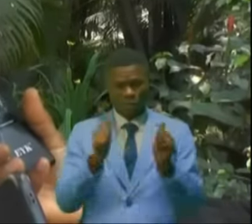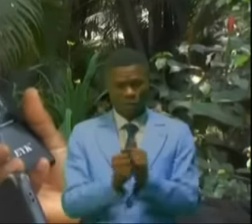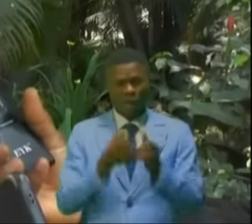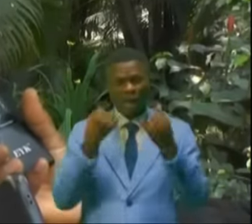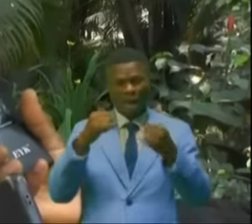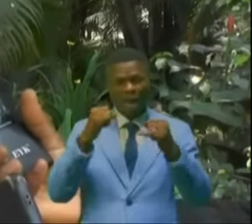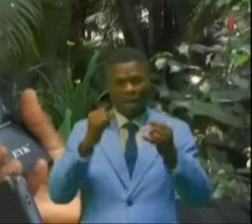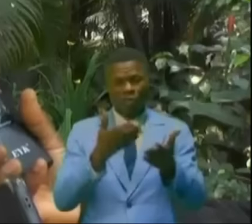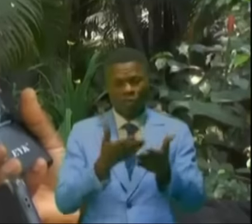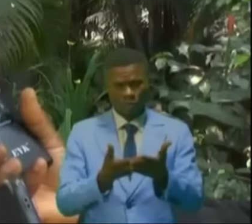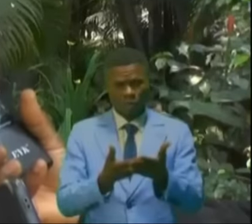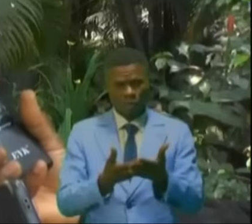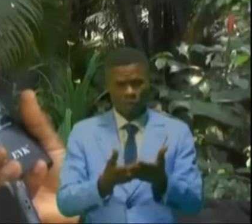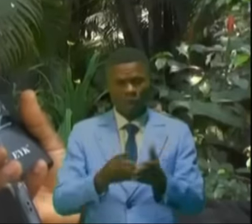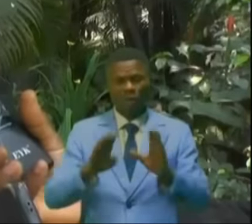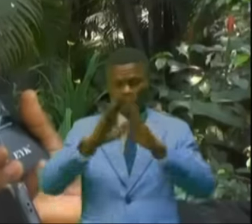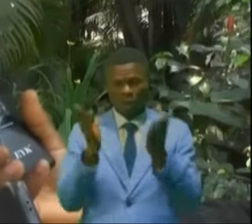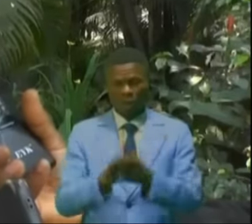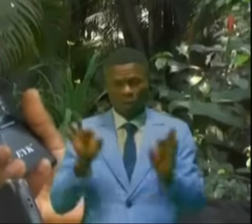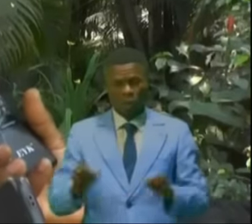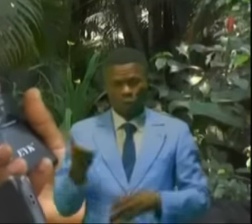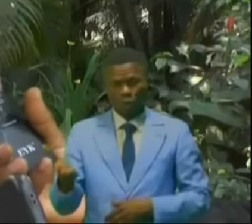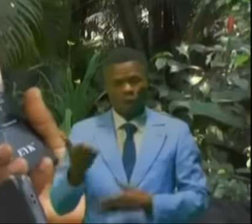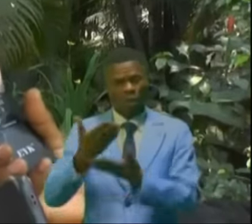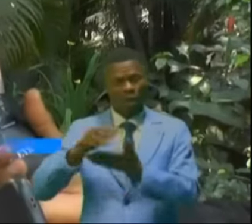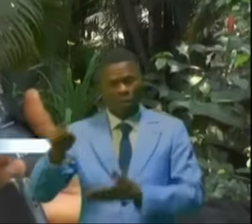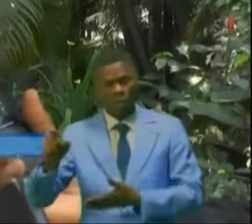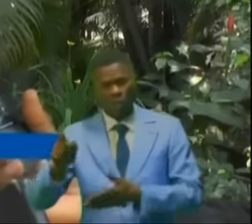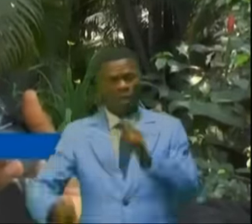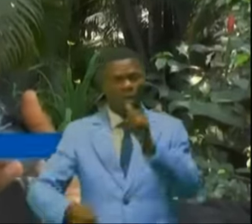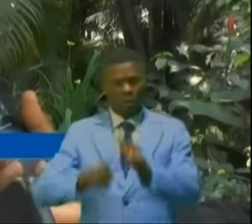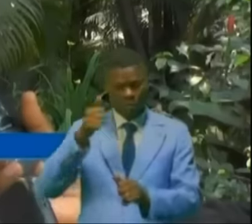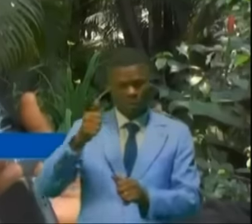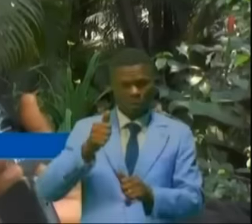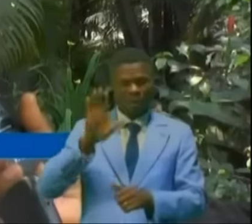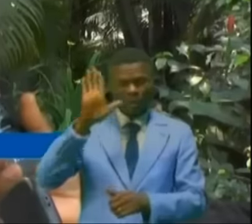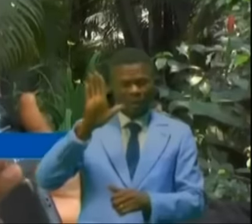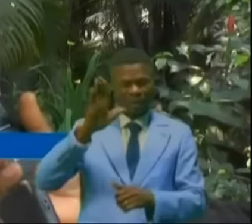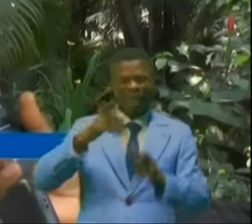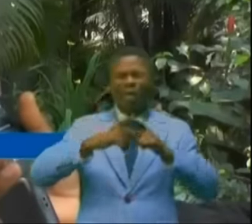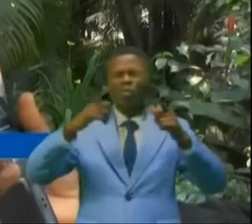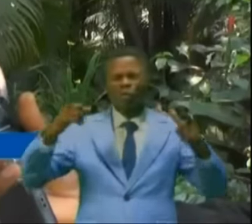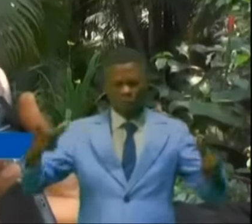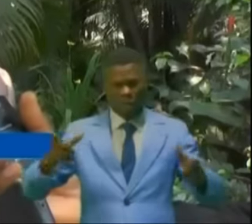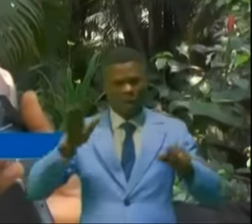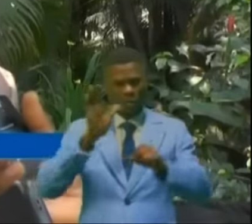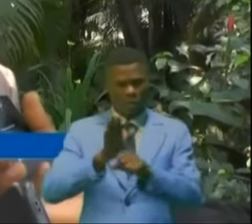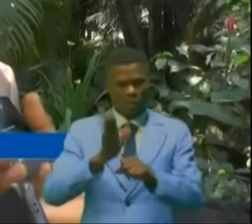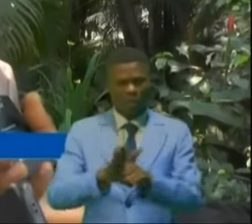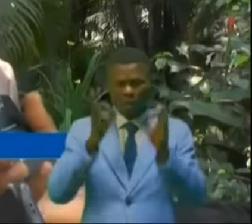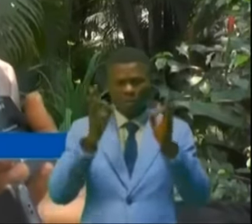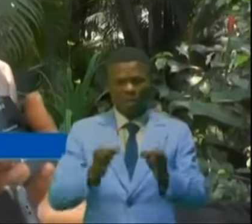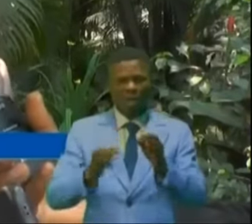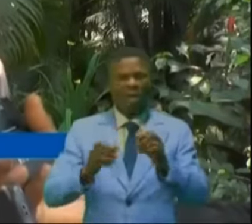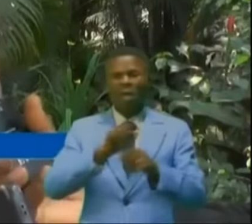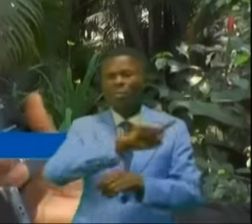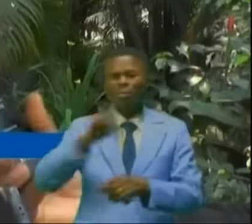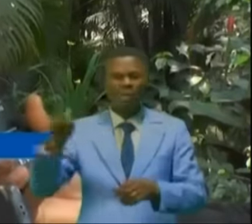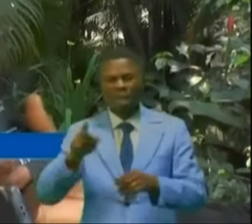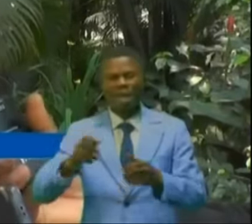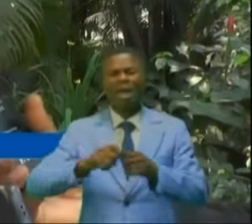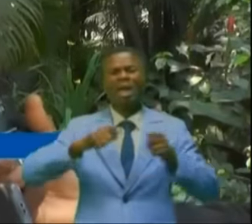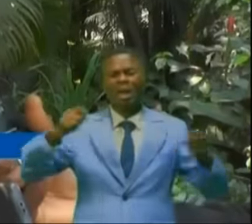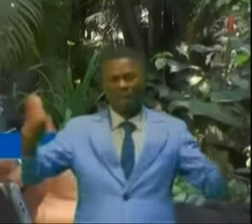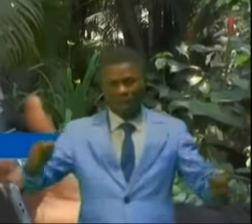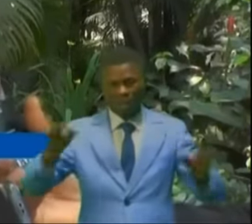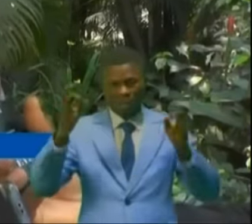données sur toutes ces terres-là, qui sont au-delà parfois de 5 hectares et qui vont même aller au-delà de 1000 hectares, mais